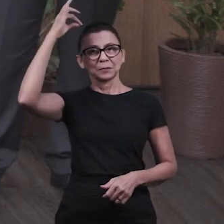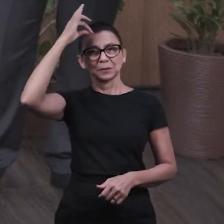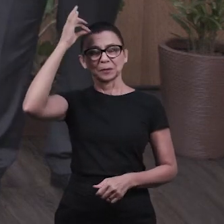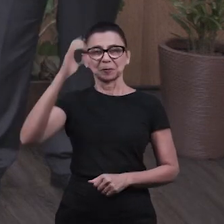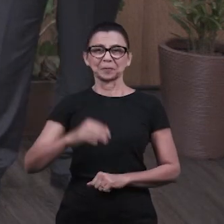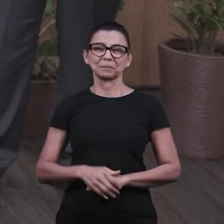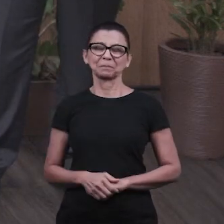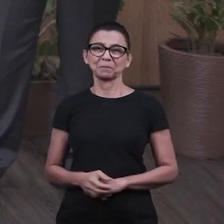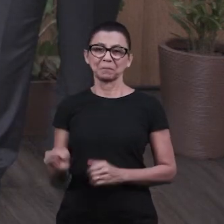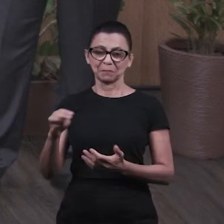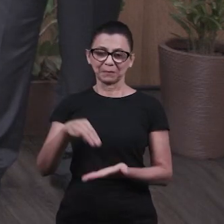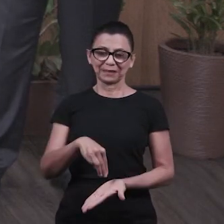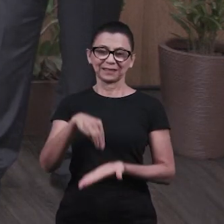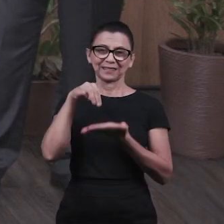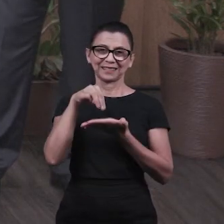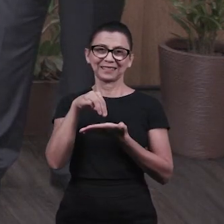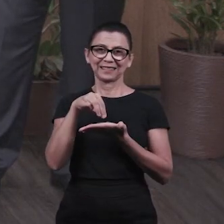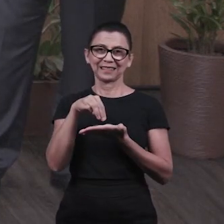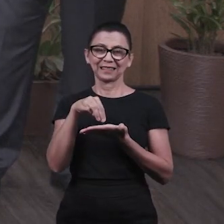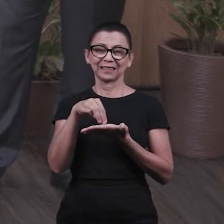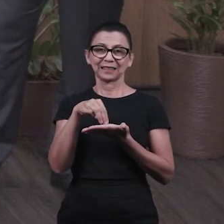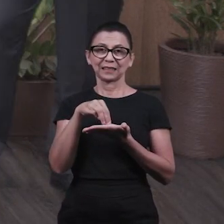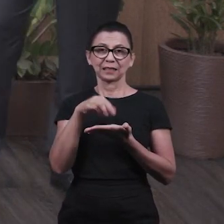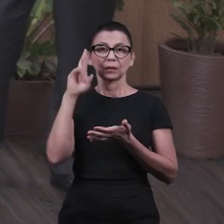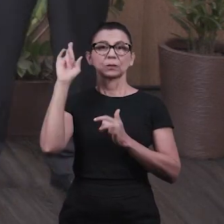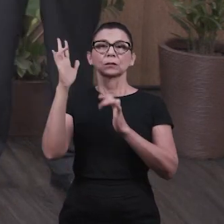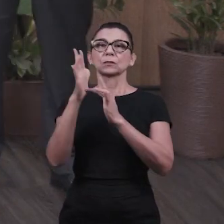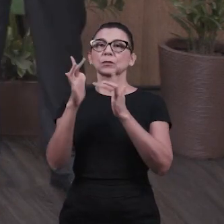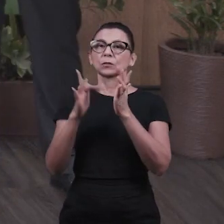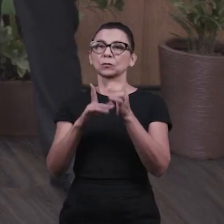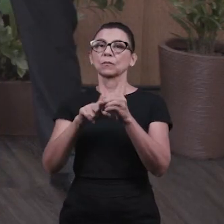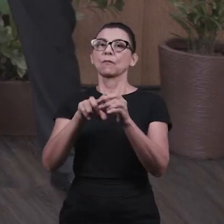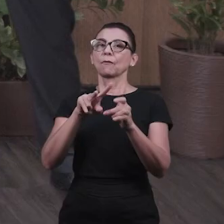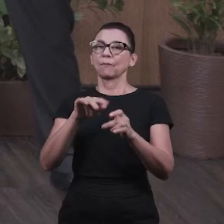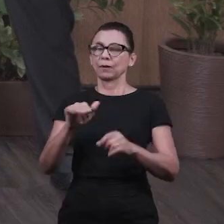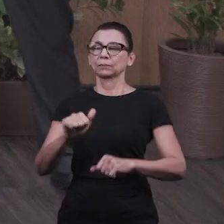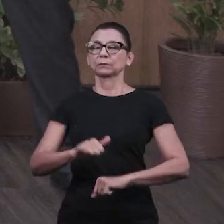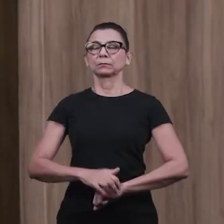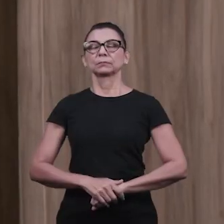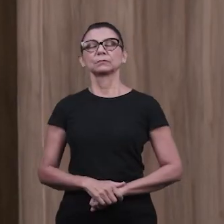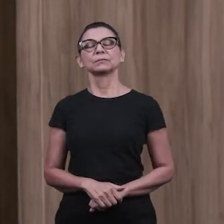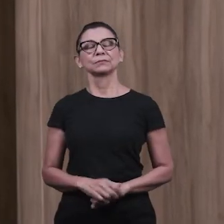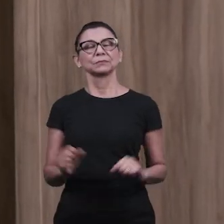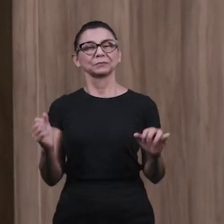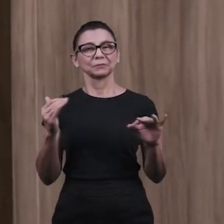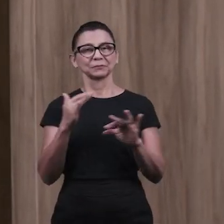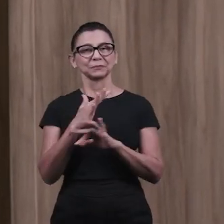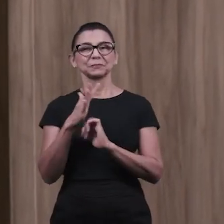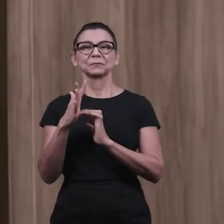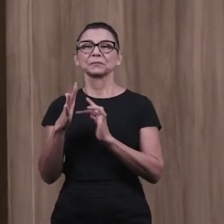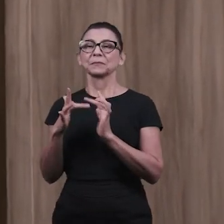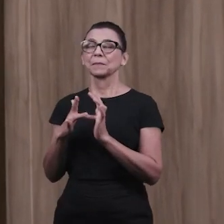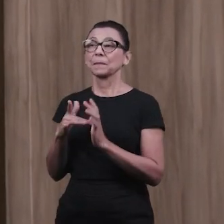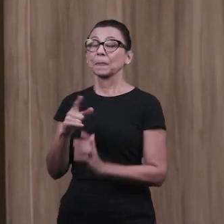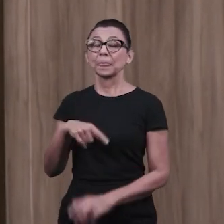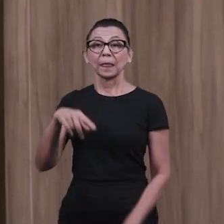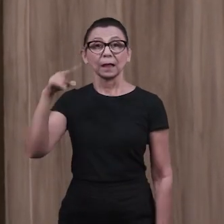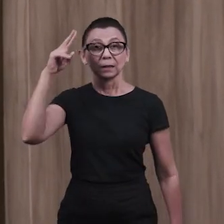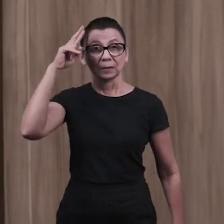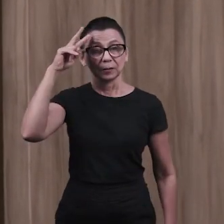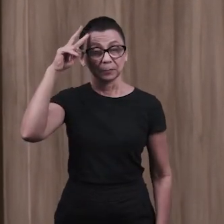Maranatha, le Seigneur Jésus vient. Gloire au nom du Seigneur. En rappelant que notre école